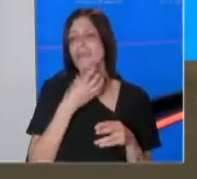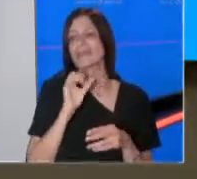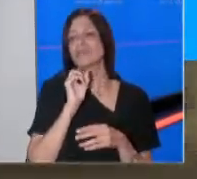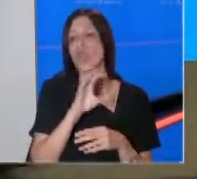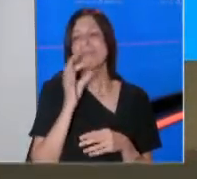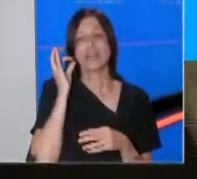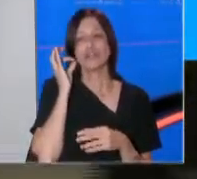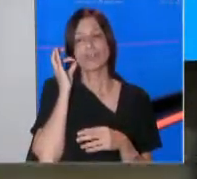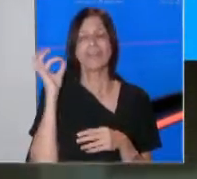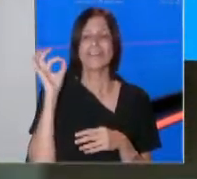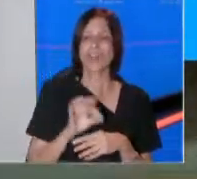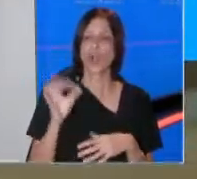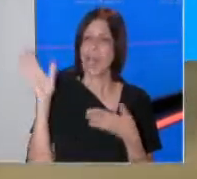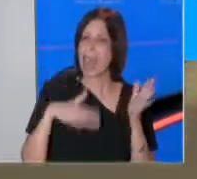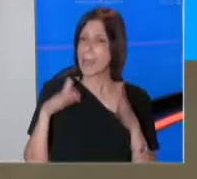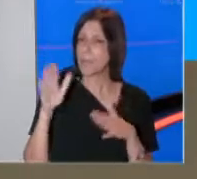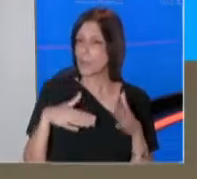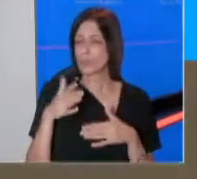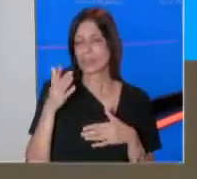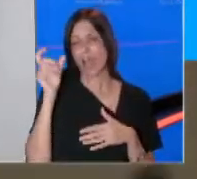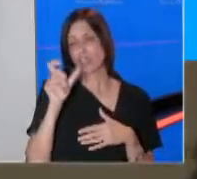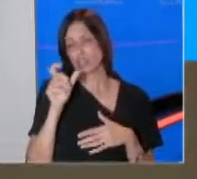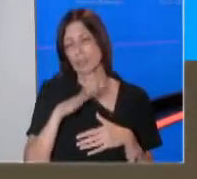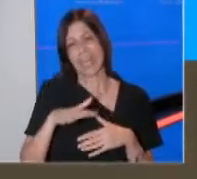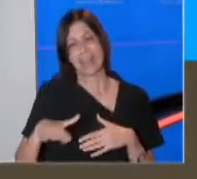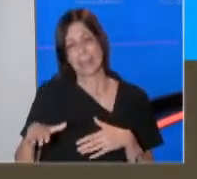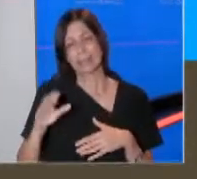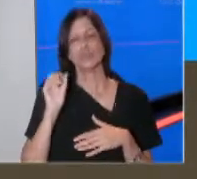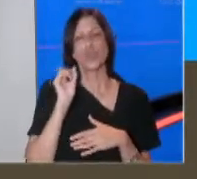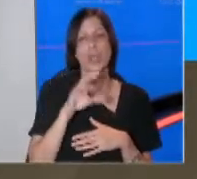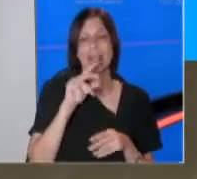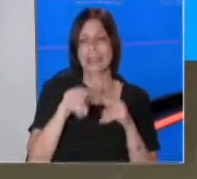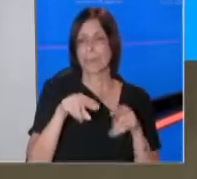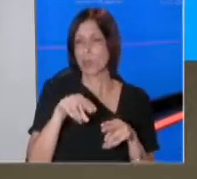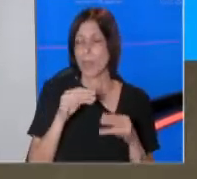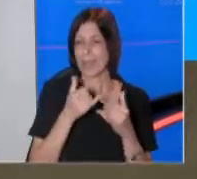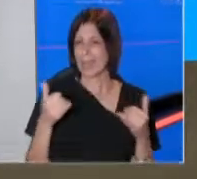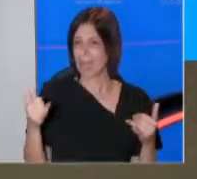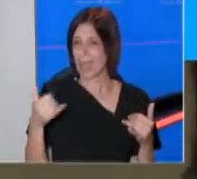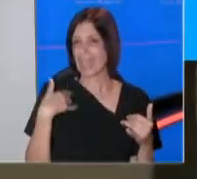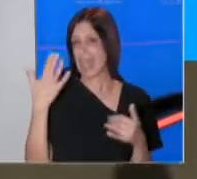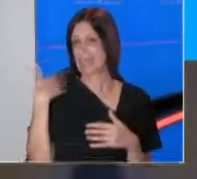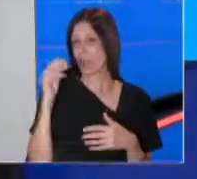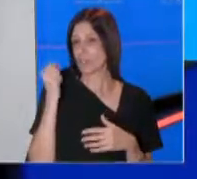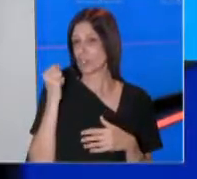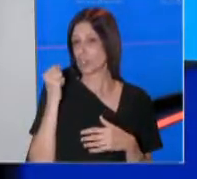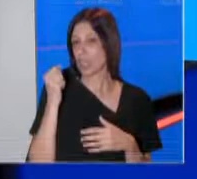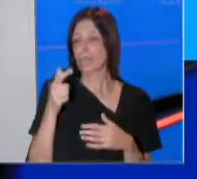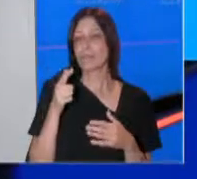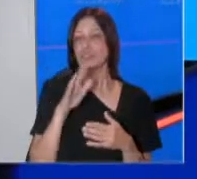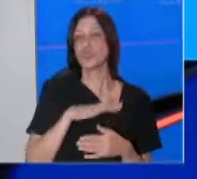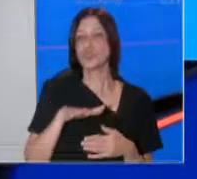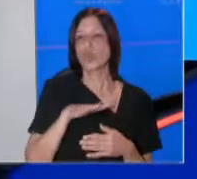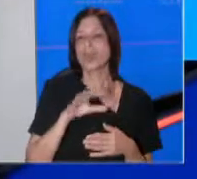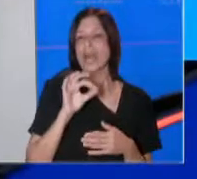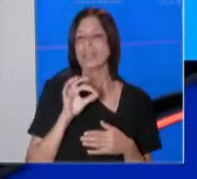נשים נפגעות אלימות, אנשים, ילדים נפגעי אלימות לטיפול ברווחה. הייתי עובדת סוציאלית בשכונה חרדית, ואני